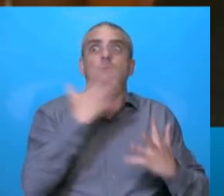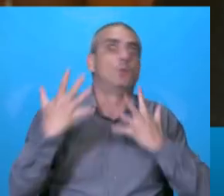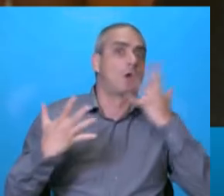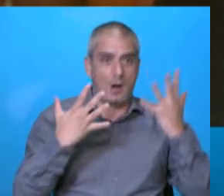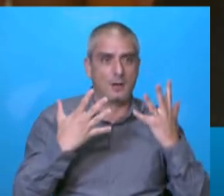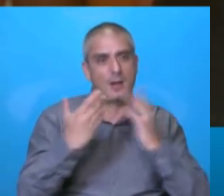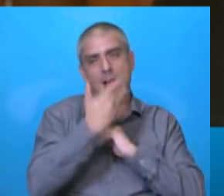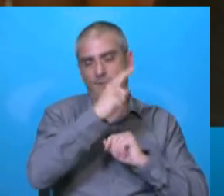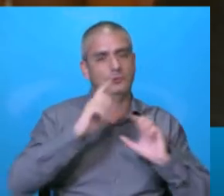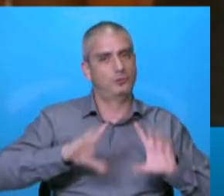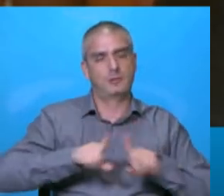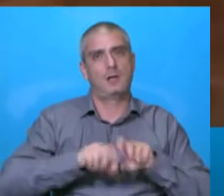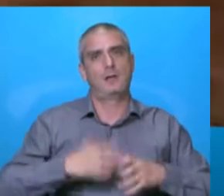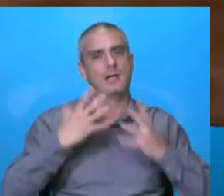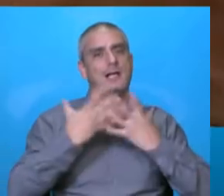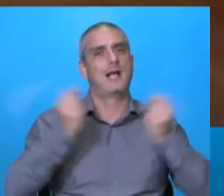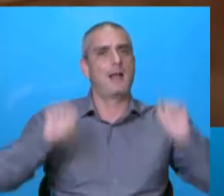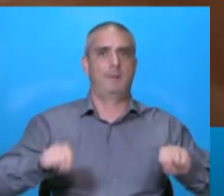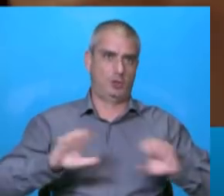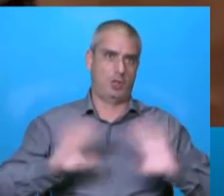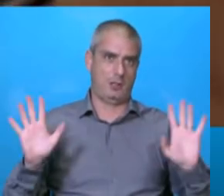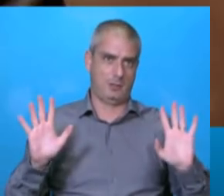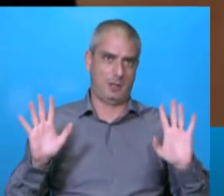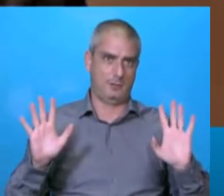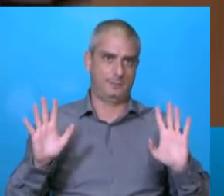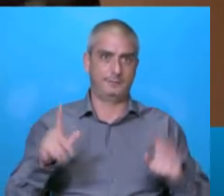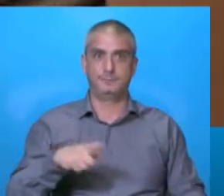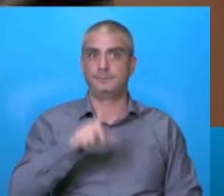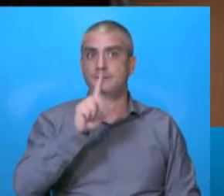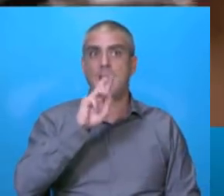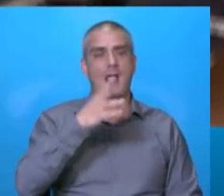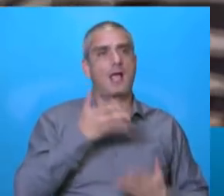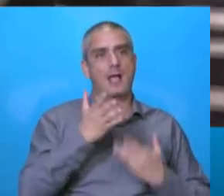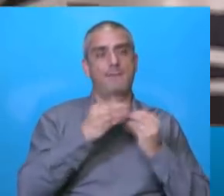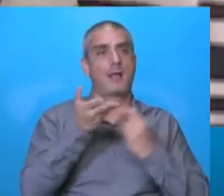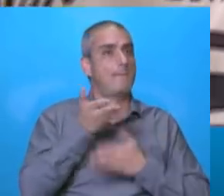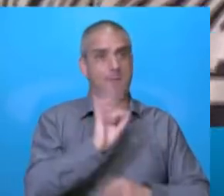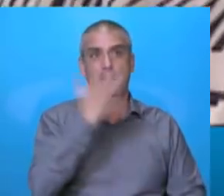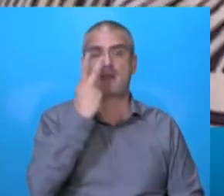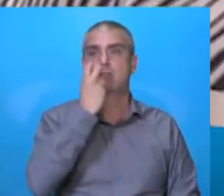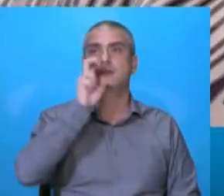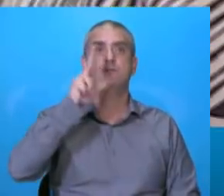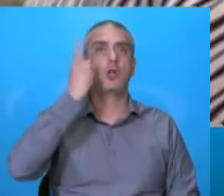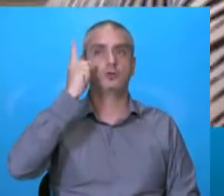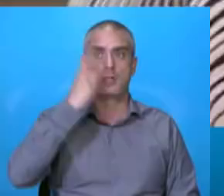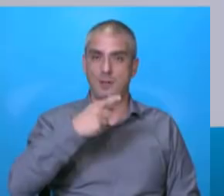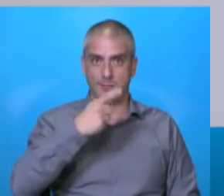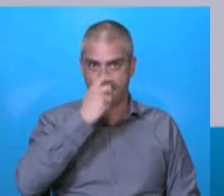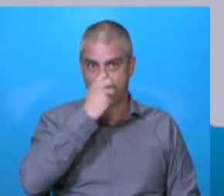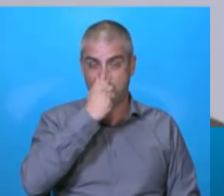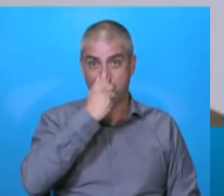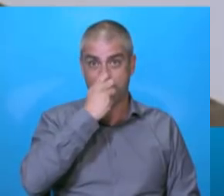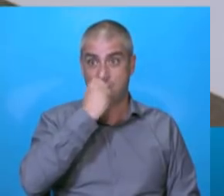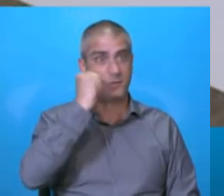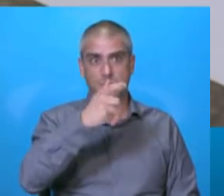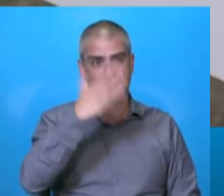שזה יוצא בעצם מהשליטה שלנו. לרה איבדה את ביתה גנית לפני 23 שנים. את הרוצח שלה הכירה